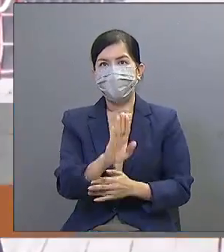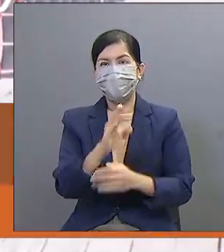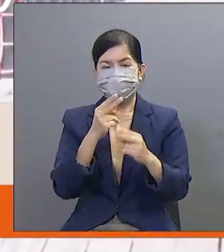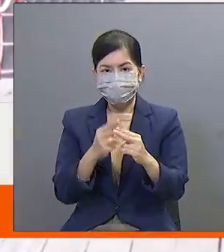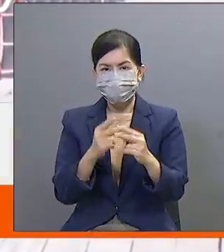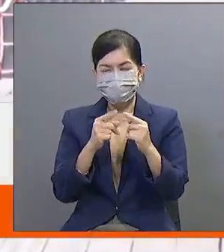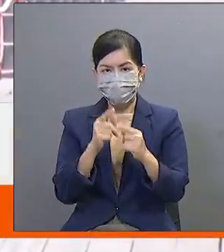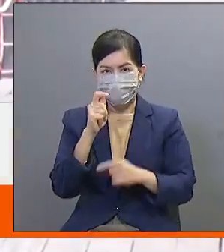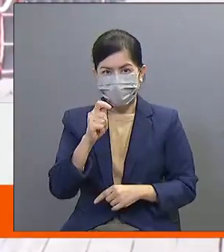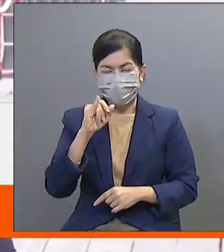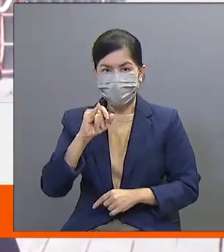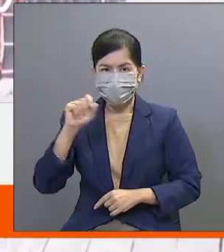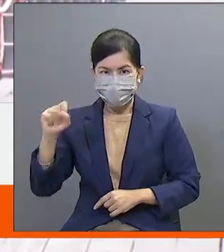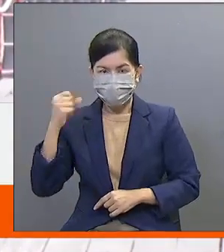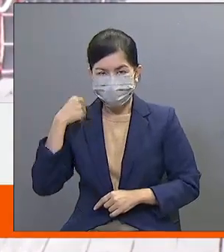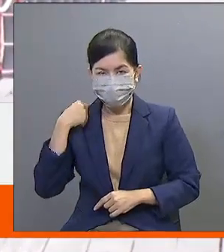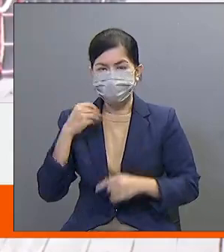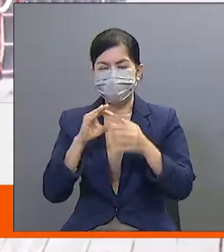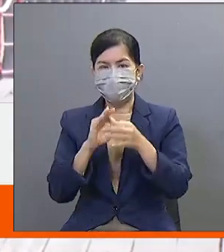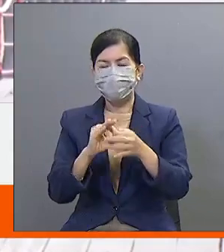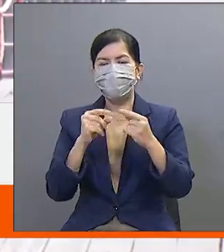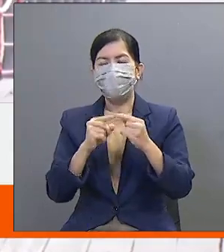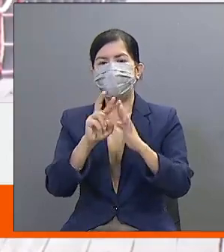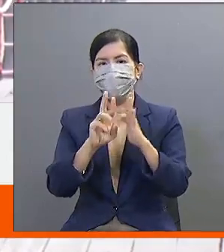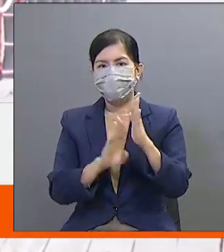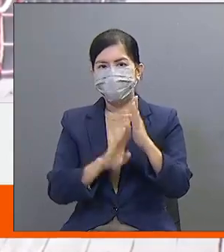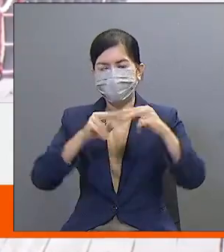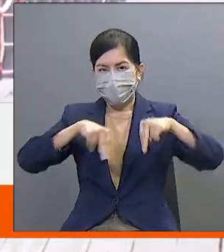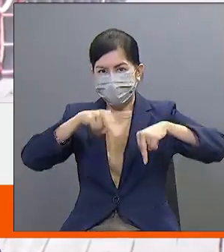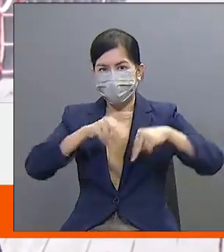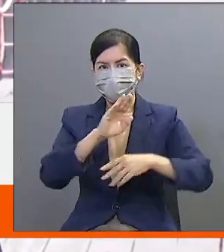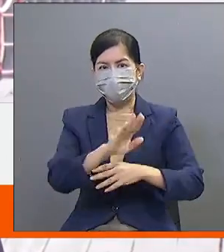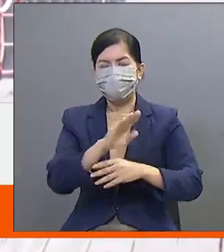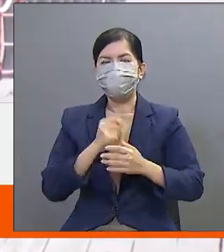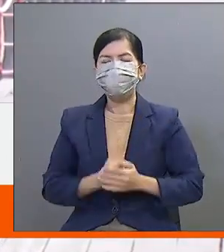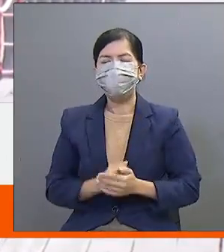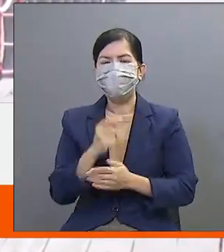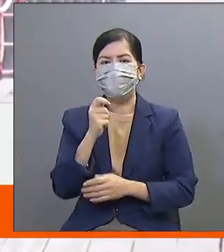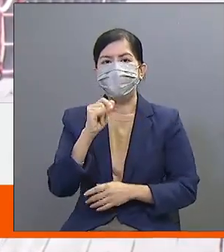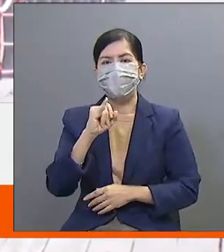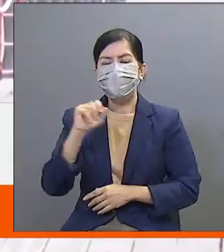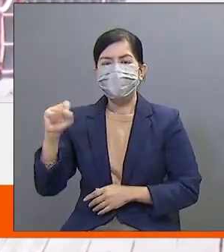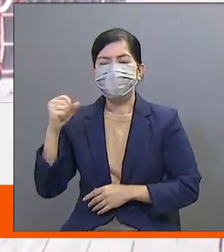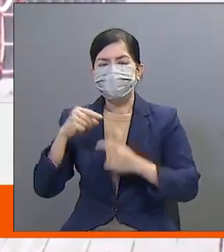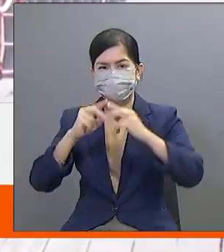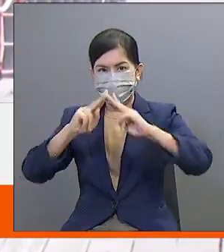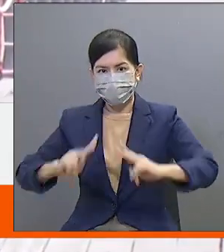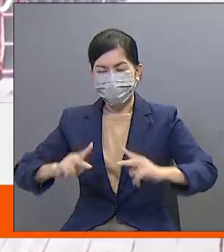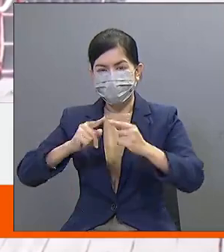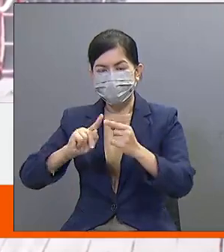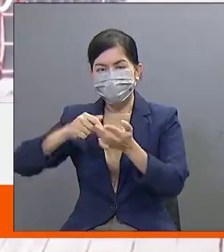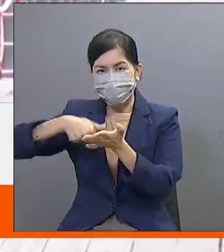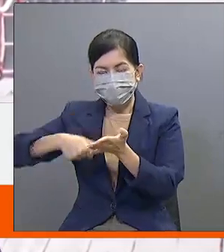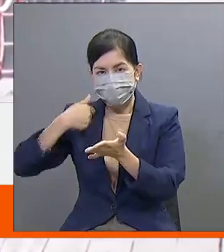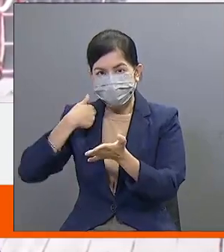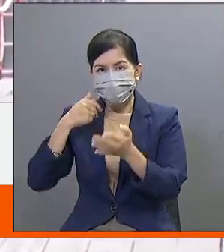AIS Automatic Information System ซึ่ง AIS เนี่ยจะกรมสรรพสามิตเนี่ยจะติดให้ที่แทงเกอร์